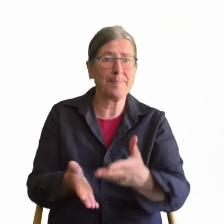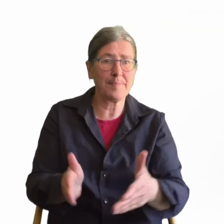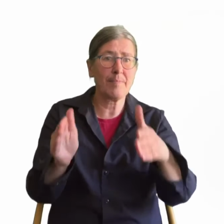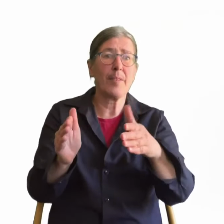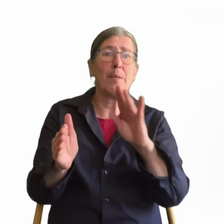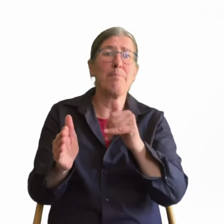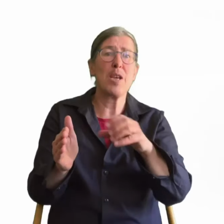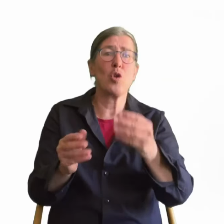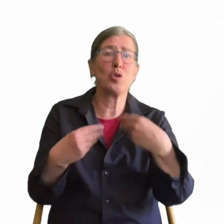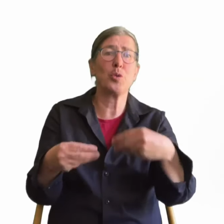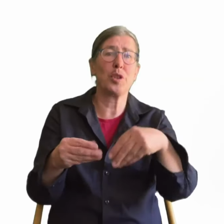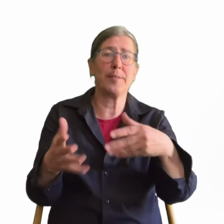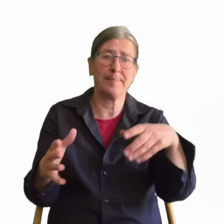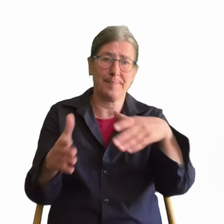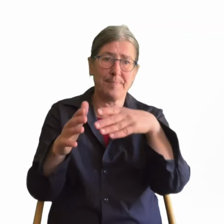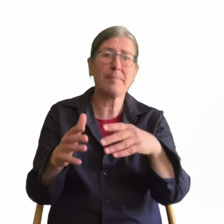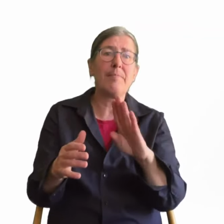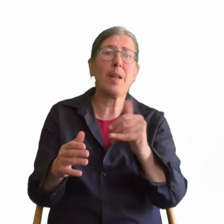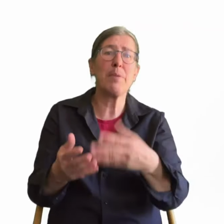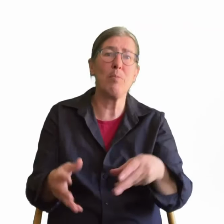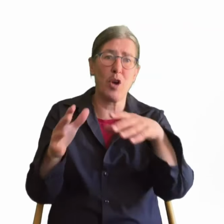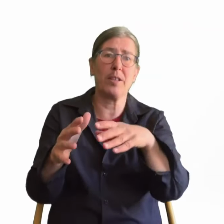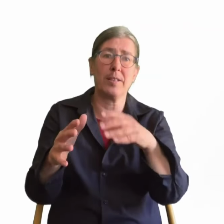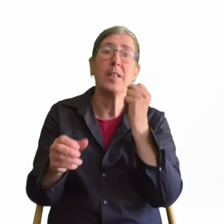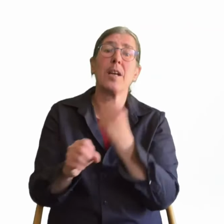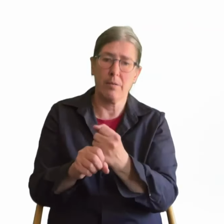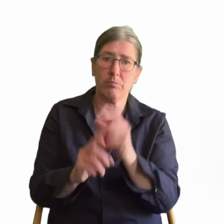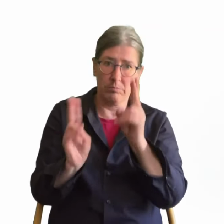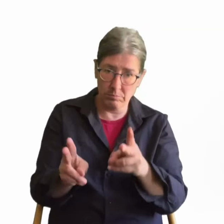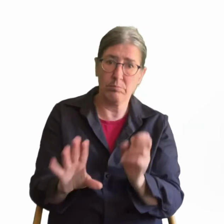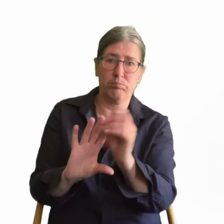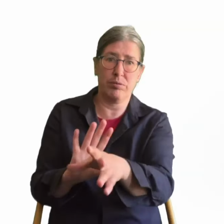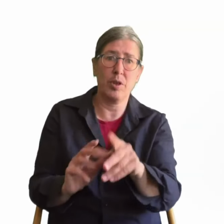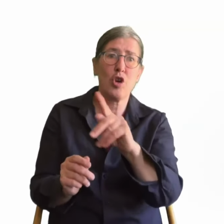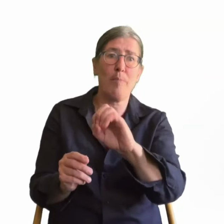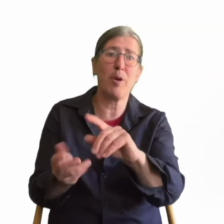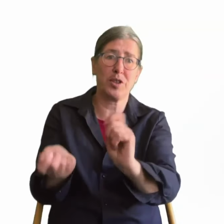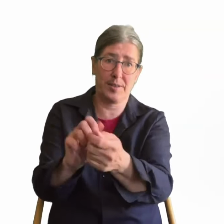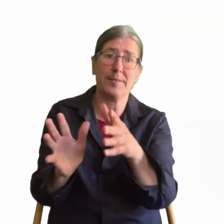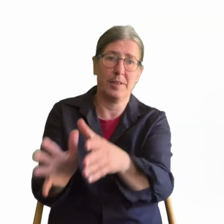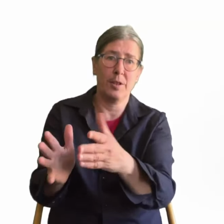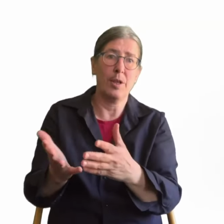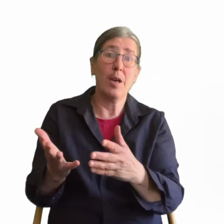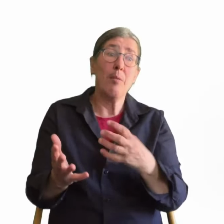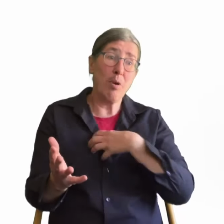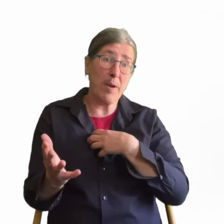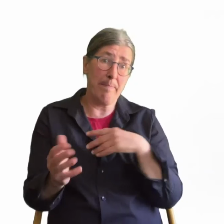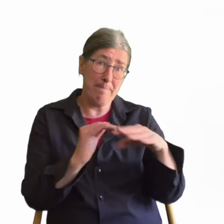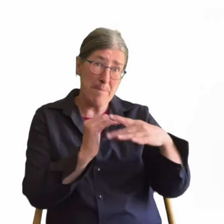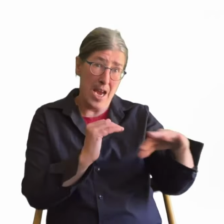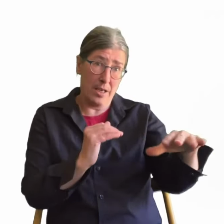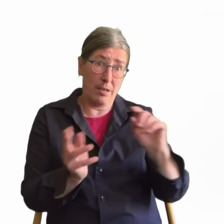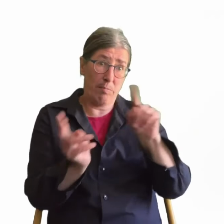Kunststoffe. Das sind Biotüten, Biobeutel. Die kann man tatsächlich auf den Kompost tun. Das Problem ist allerdings, dass wenn sie